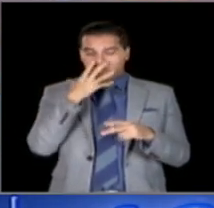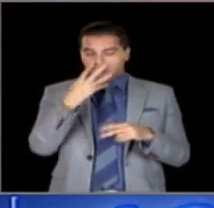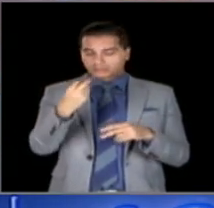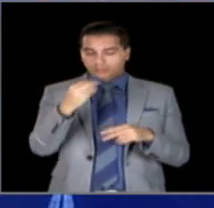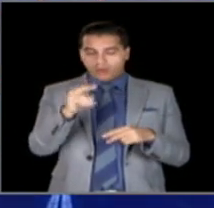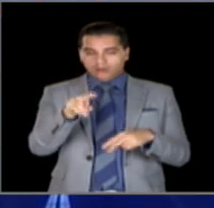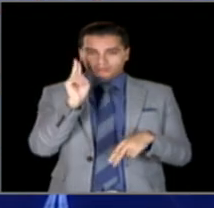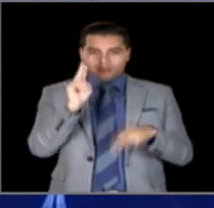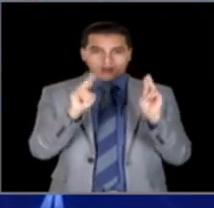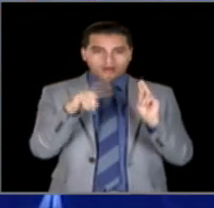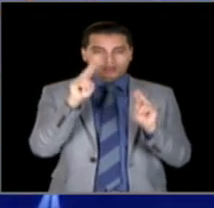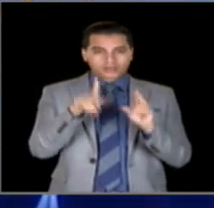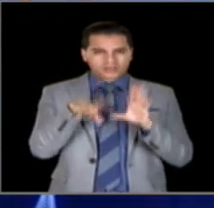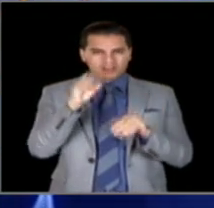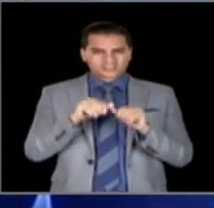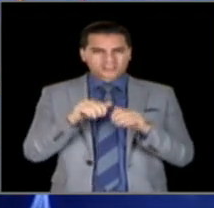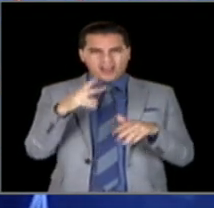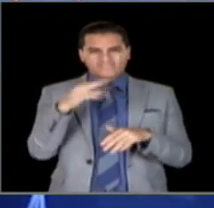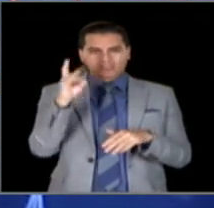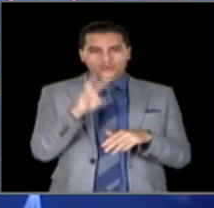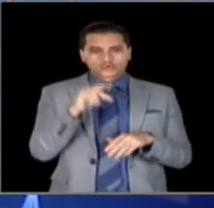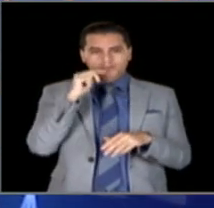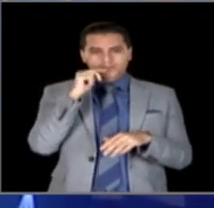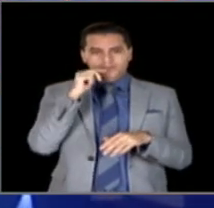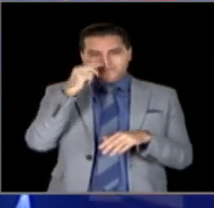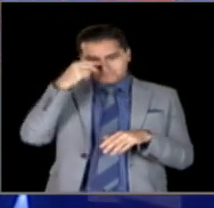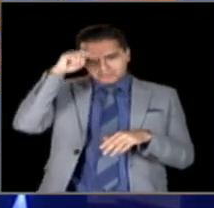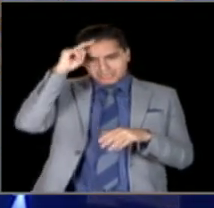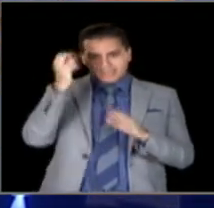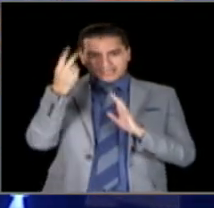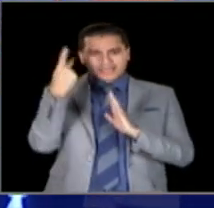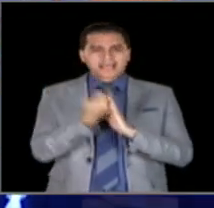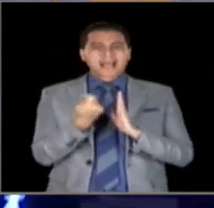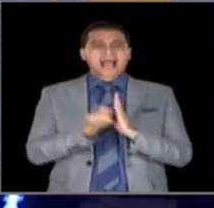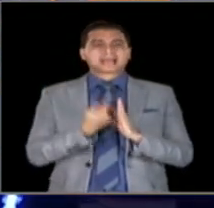الرواية دي جديدة، اتنشرت 2023،